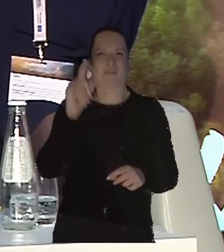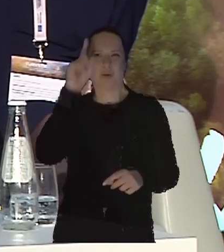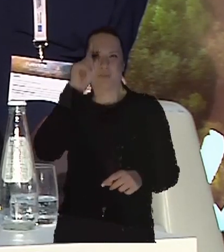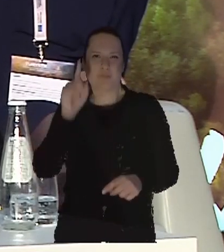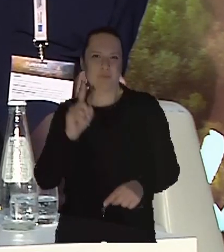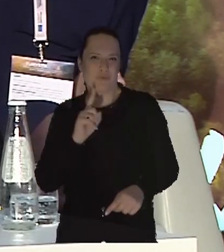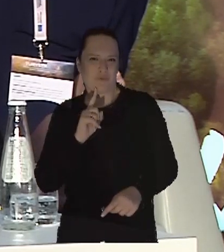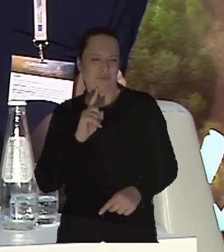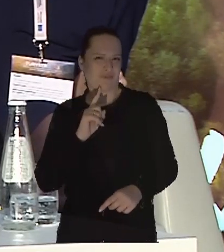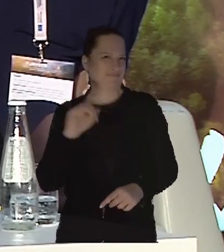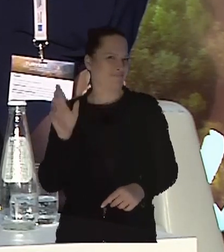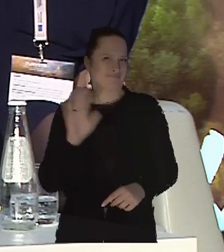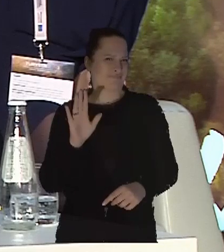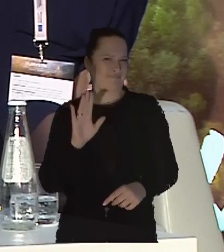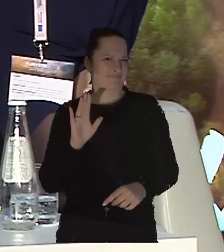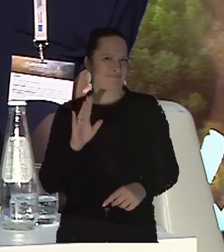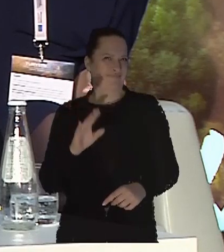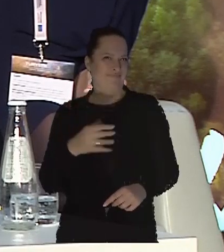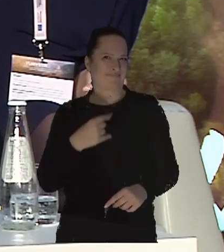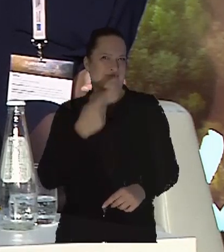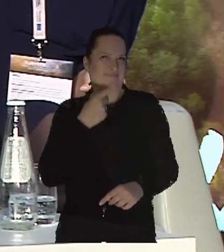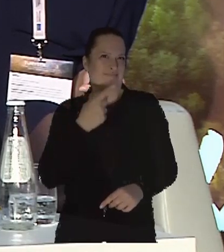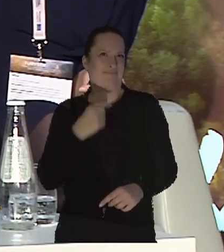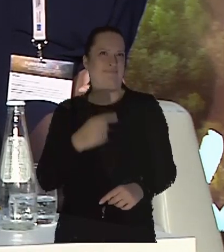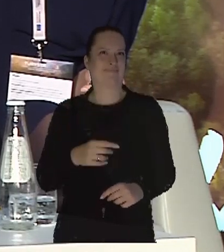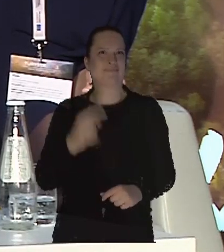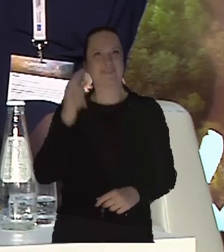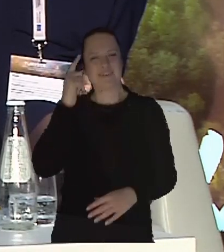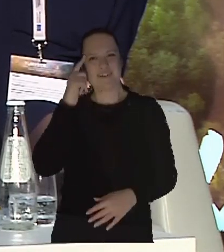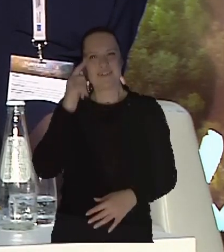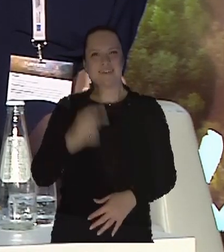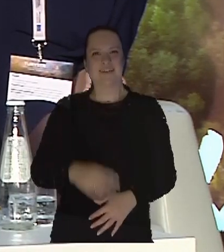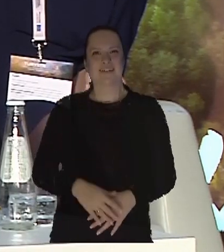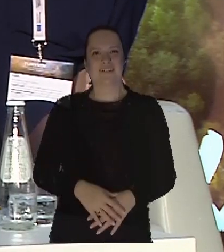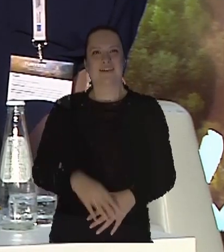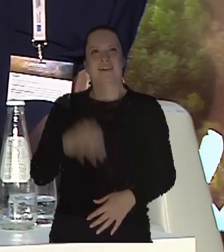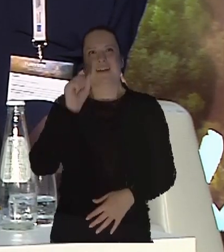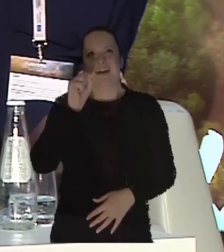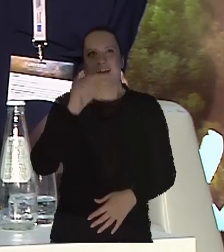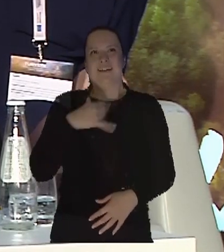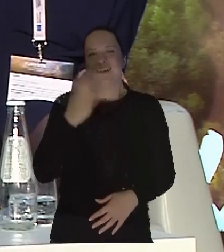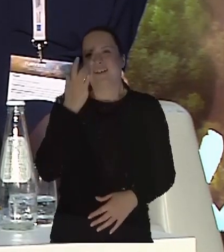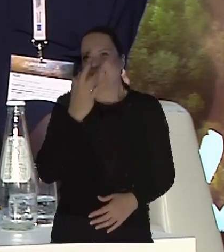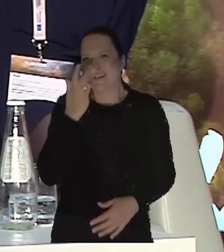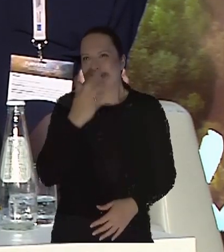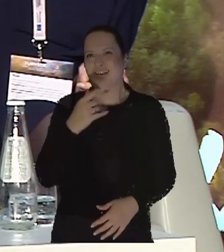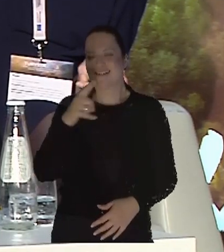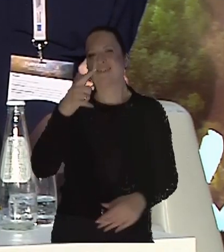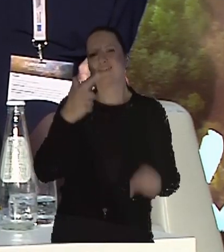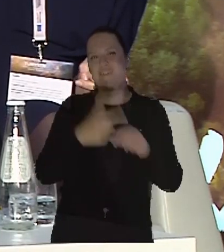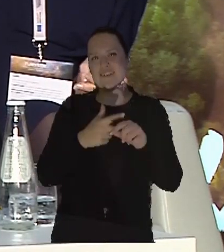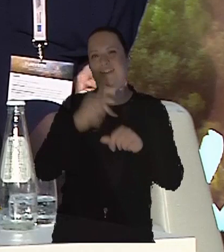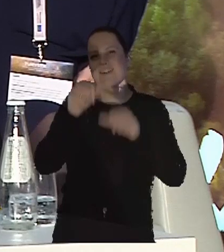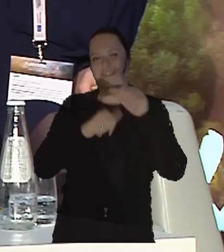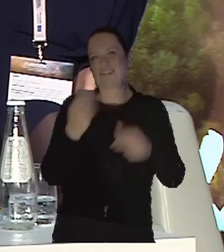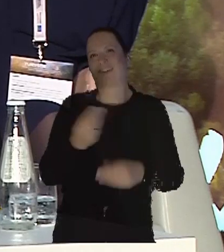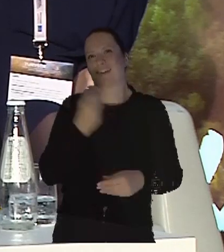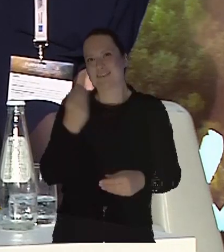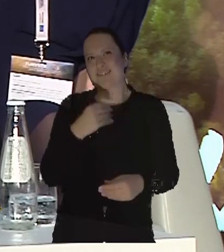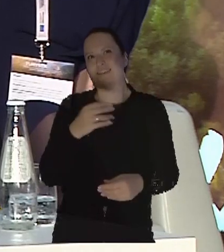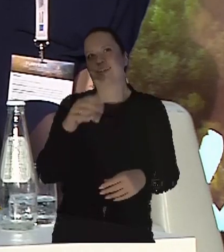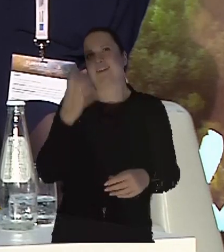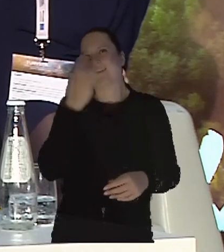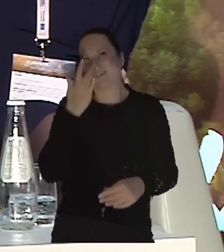to chyba zbyt mały. No co prawda w A jest rosyjski, ale to jeszcze 21 rok, więc jeszcze rosyjski był